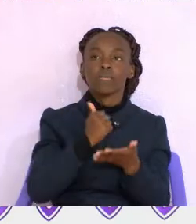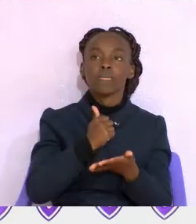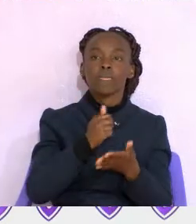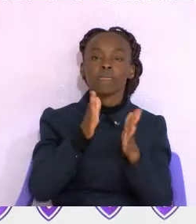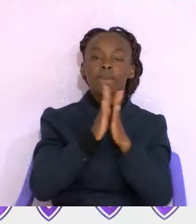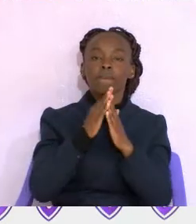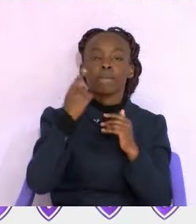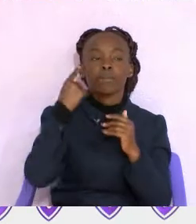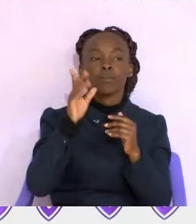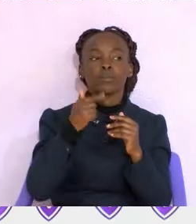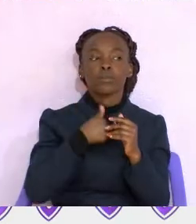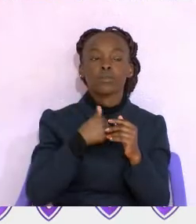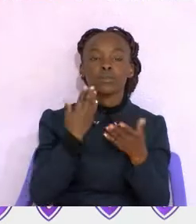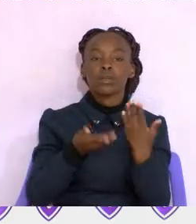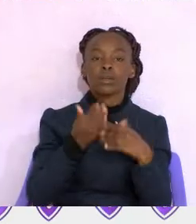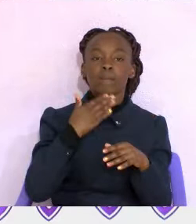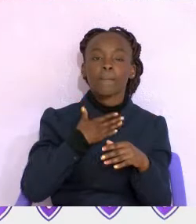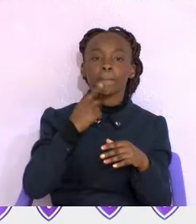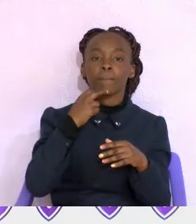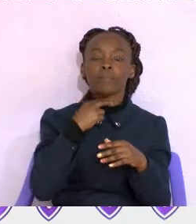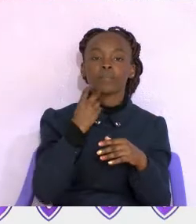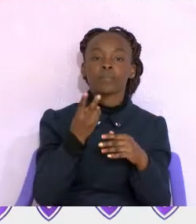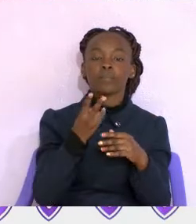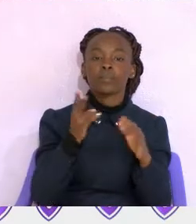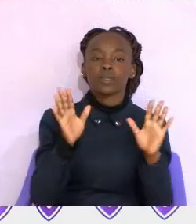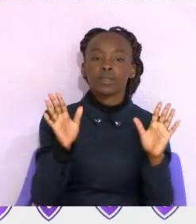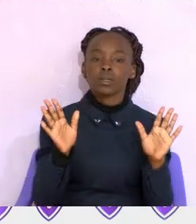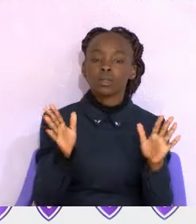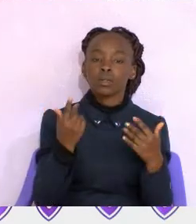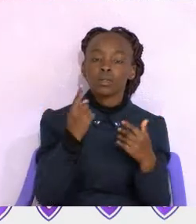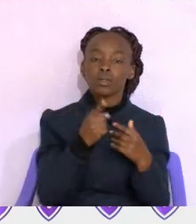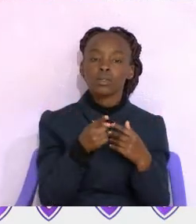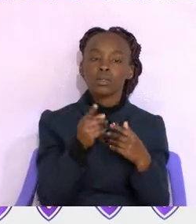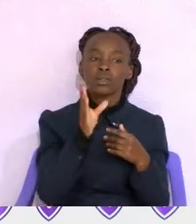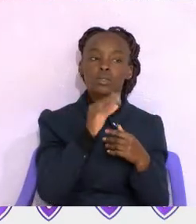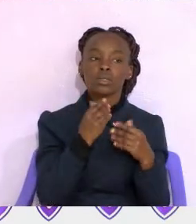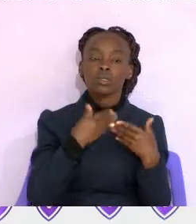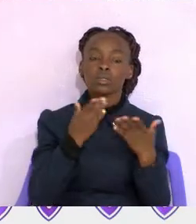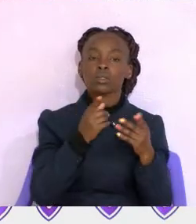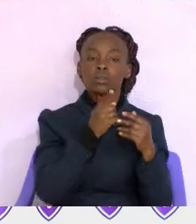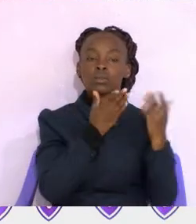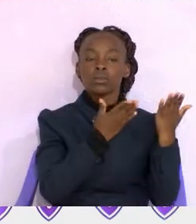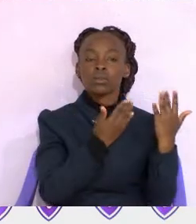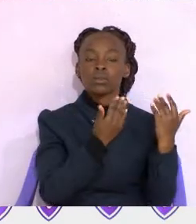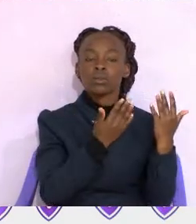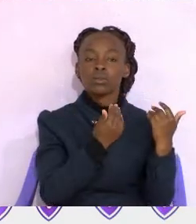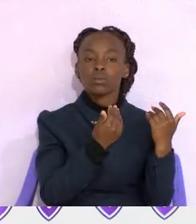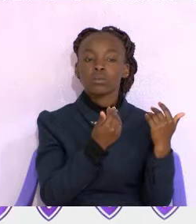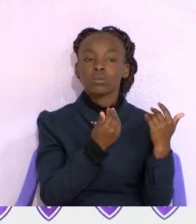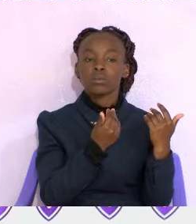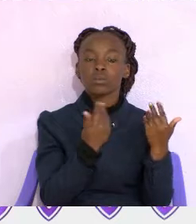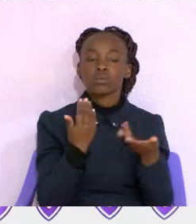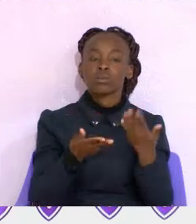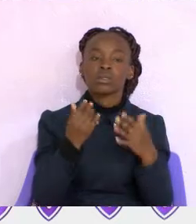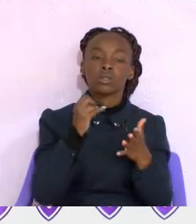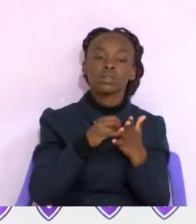imekuzunguka. Wacha sauti yangu ikawe ni sauti ya kukutia moyo. Wacha ikawe sauti ya kusema Mungu yuko. Wacha ikawe ni sauti